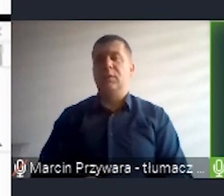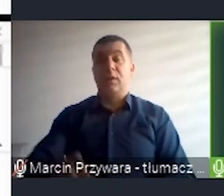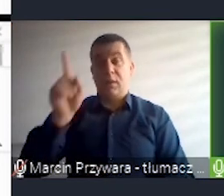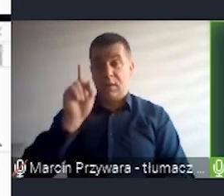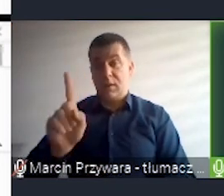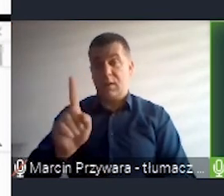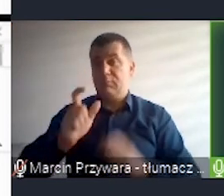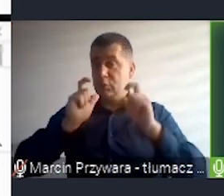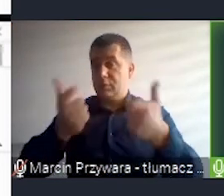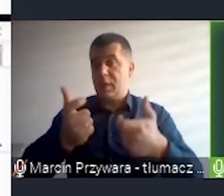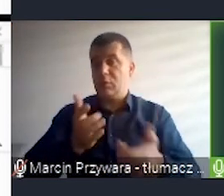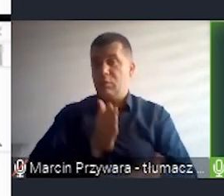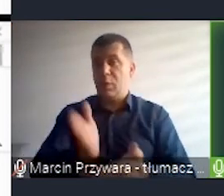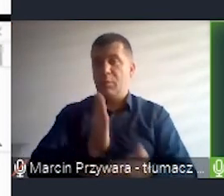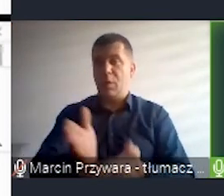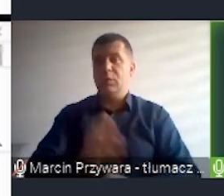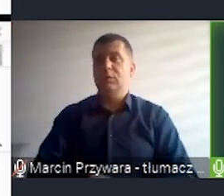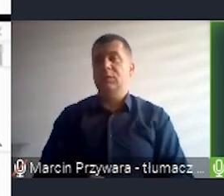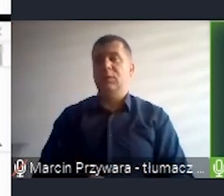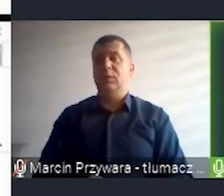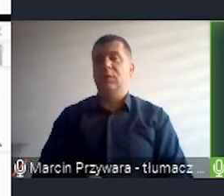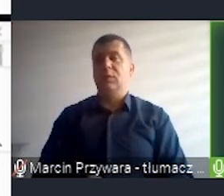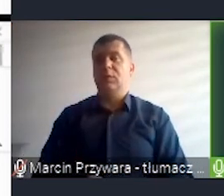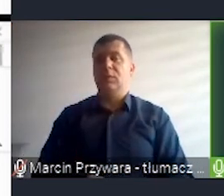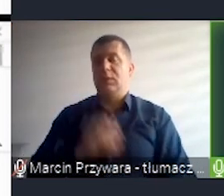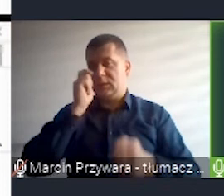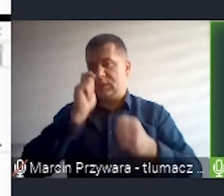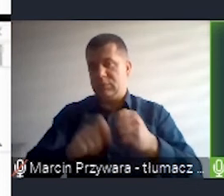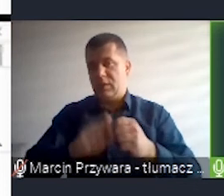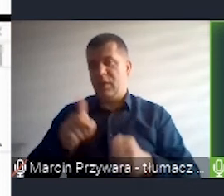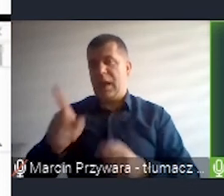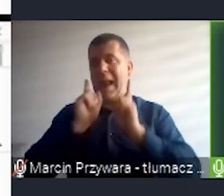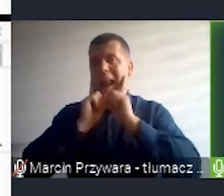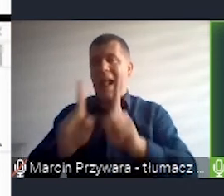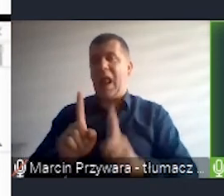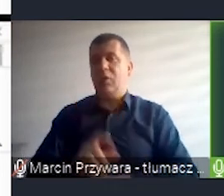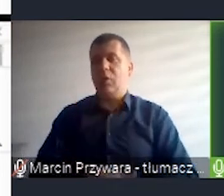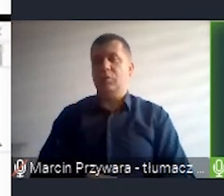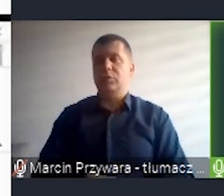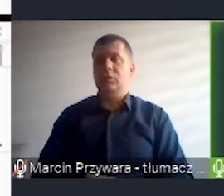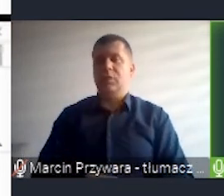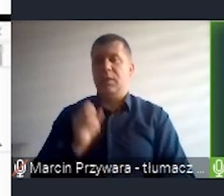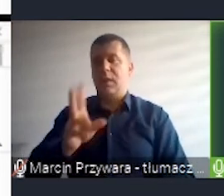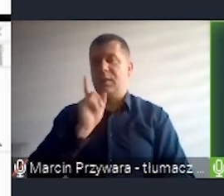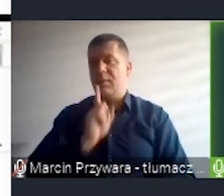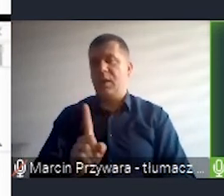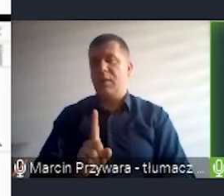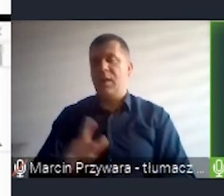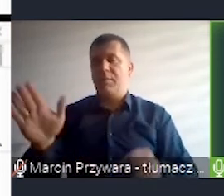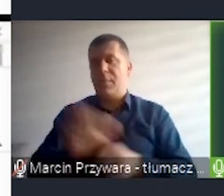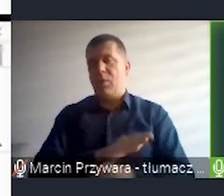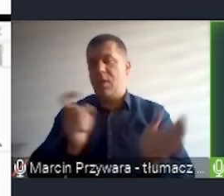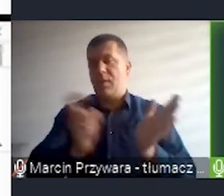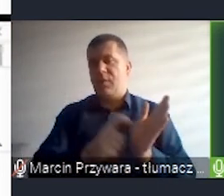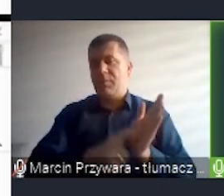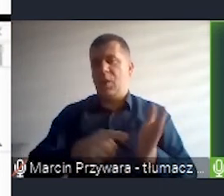ale w przypadku pomocy sprawdza się jej legalność, czyli tak naprawdę spełnienie